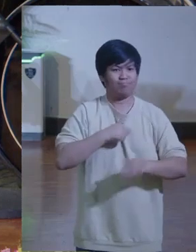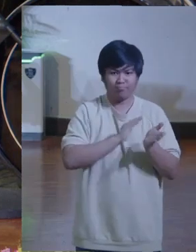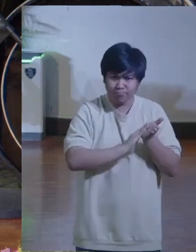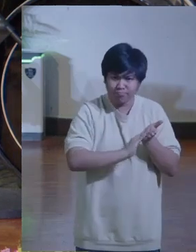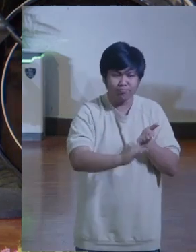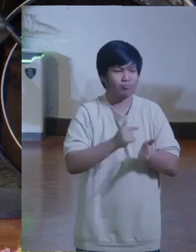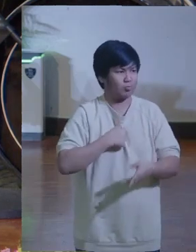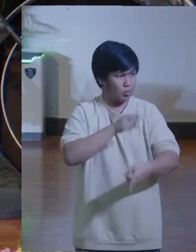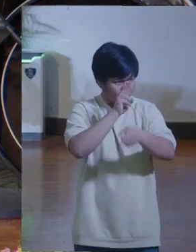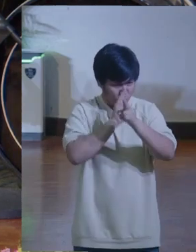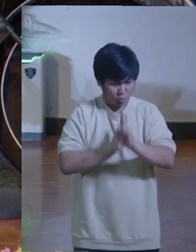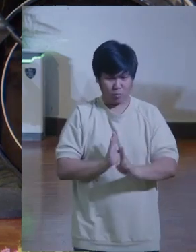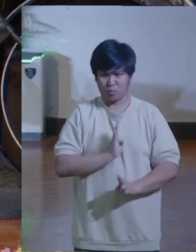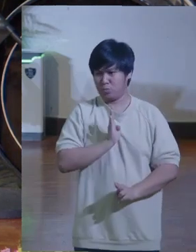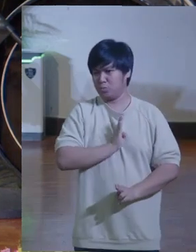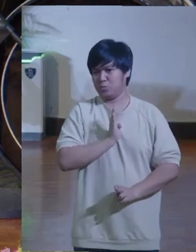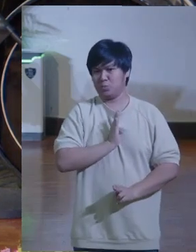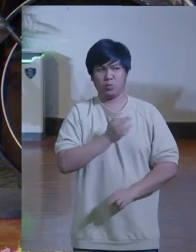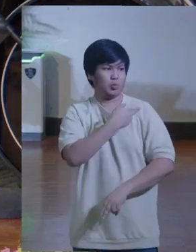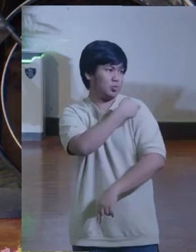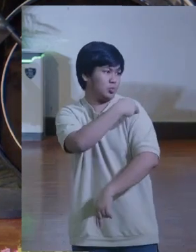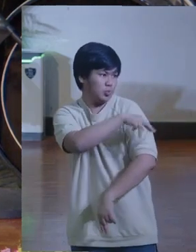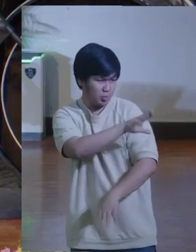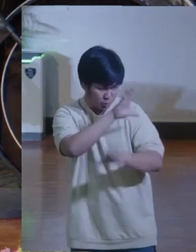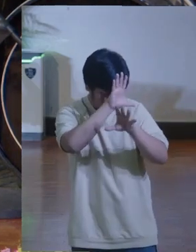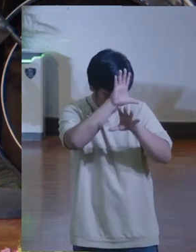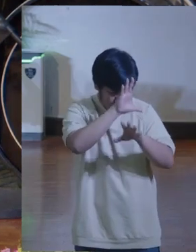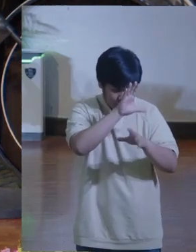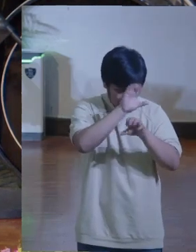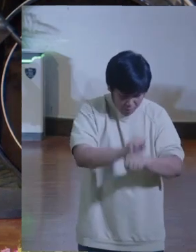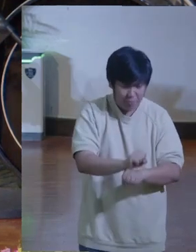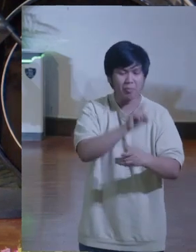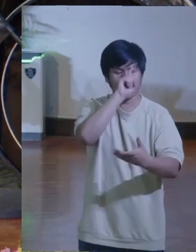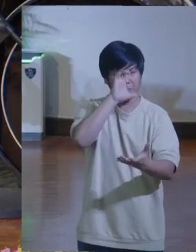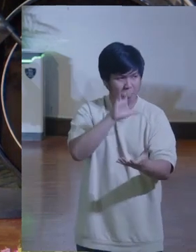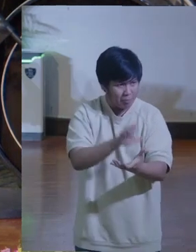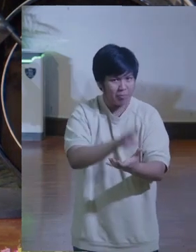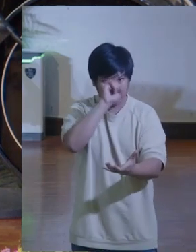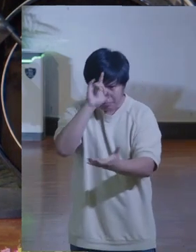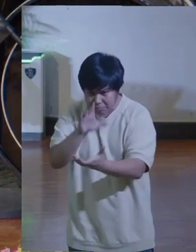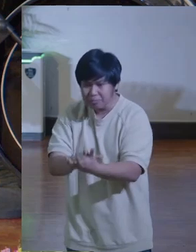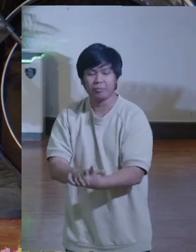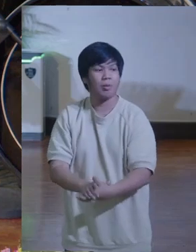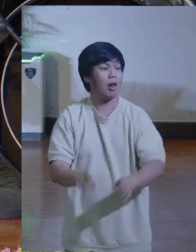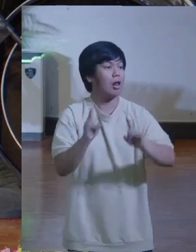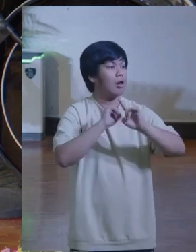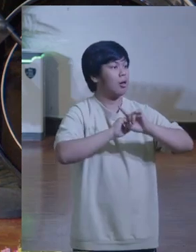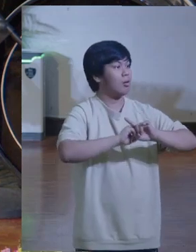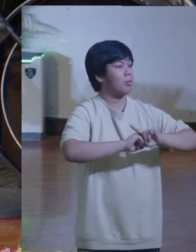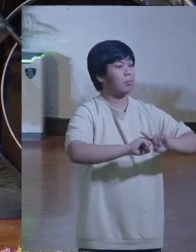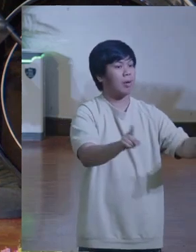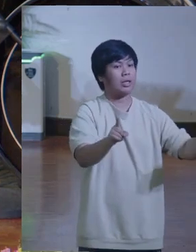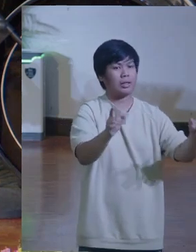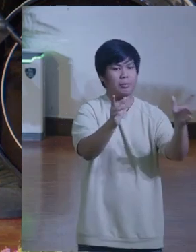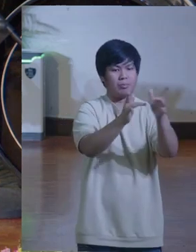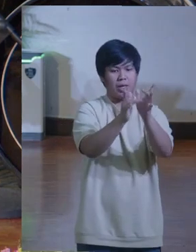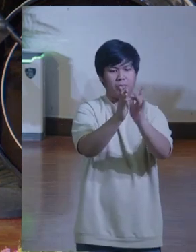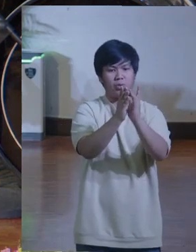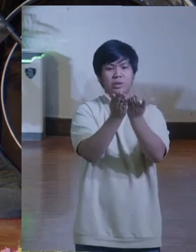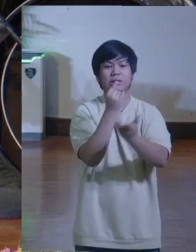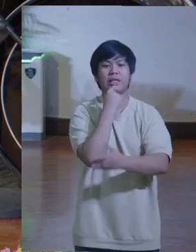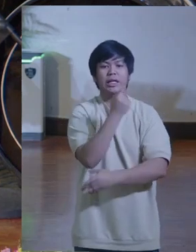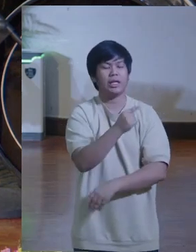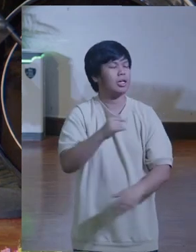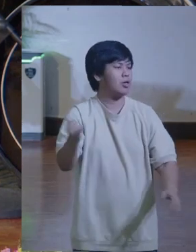sa pamamagitan ng relihiyon at mabubuting gawa. Ngunit ang sigaw ng salita ng Diyos